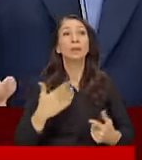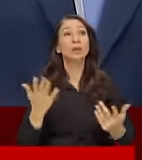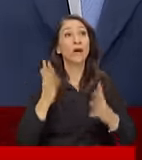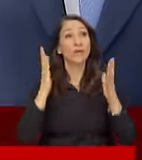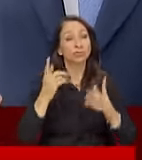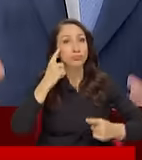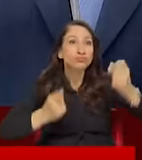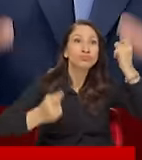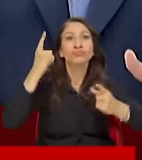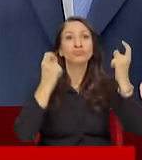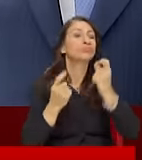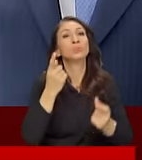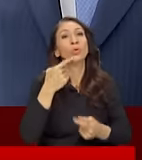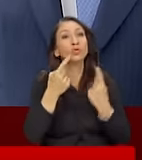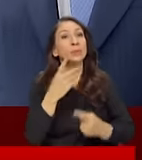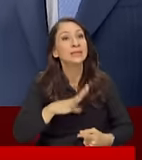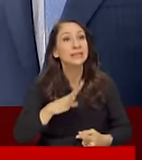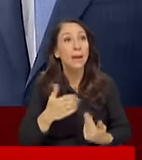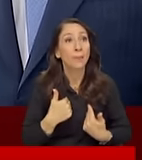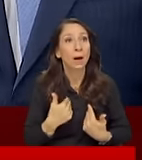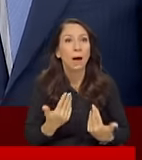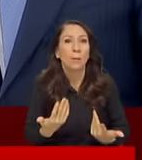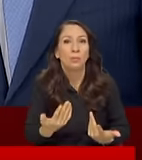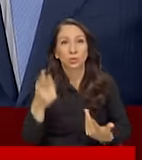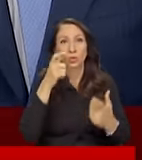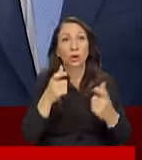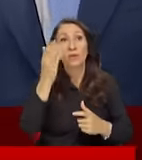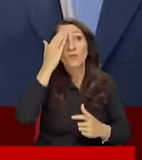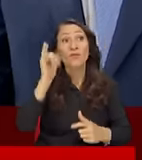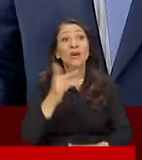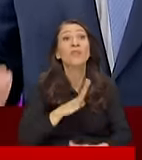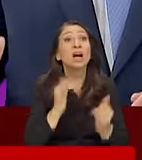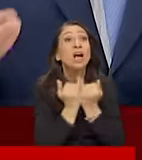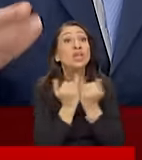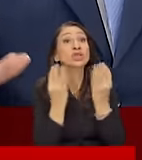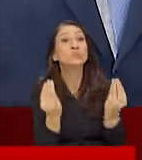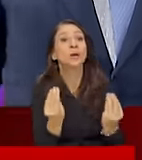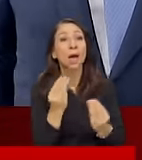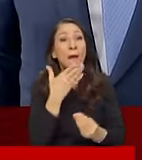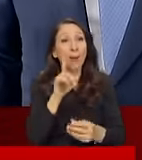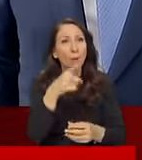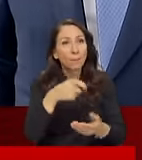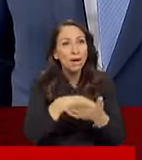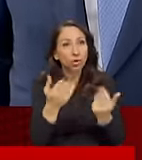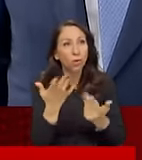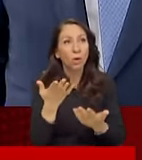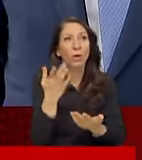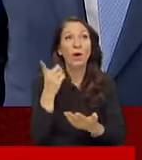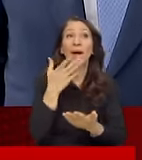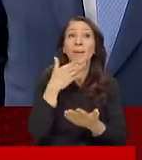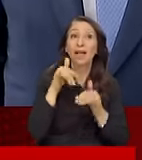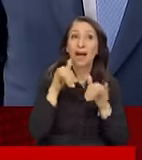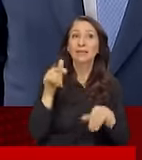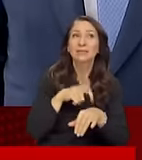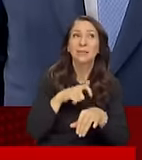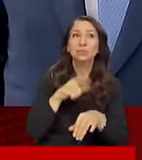çok girişimciliğini, yaratıcılığını konuşmak isterim. Ama bu ülkede yoksulluk var kardeşim. Emekli 10 bin lira maaş alıyor. Şimdi o emekliler de aynı